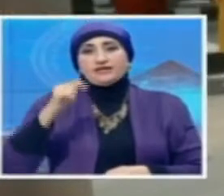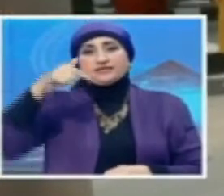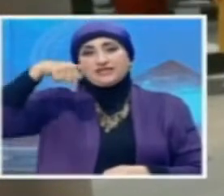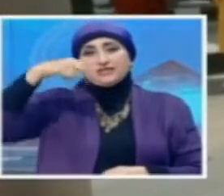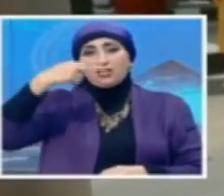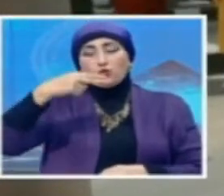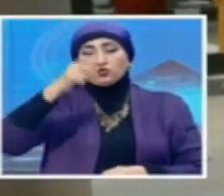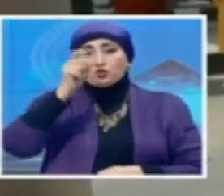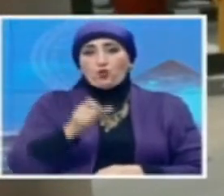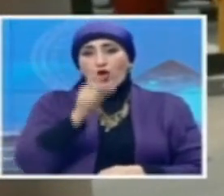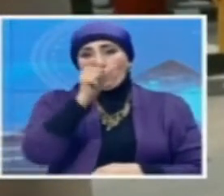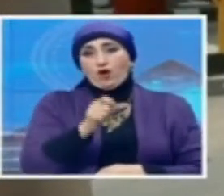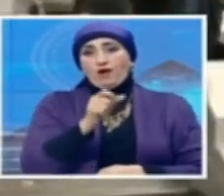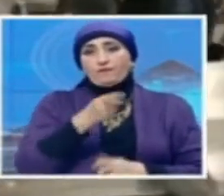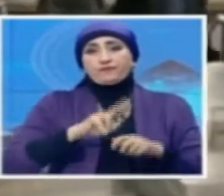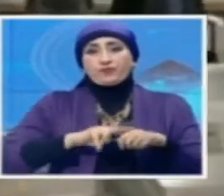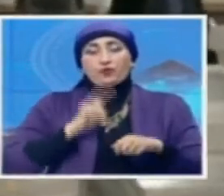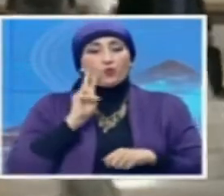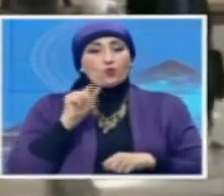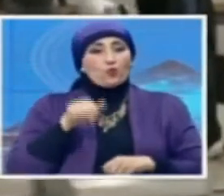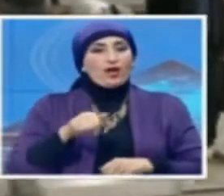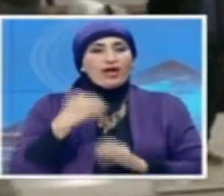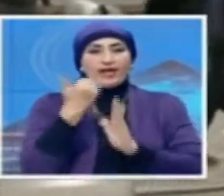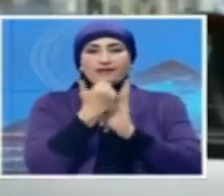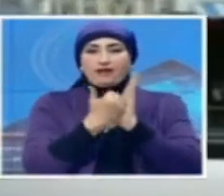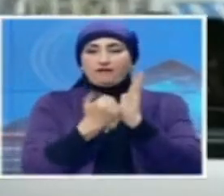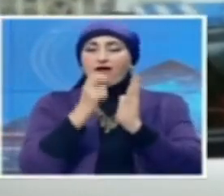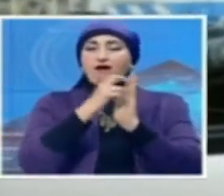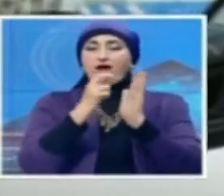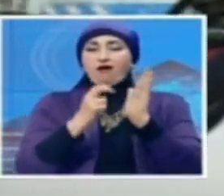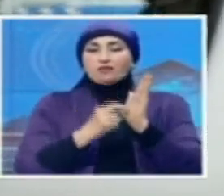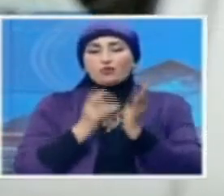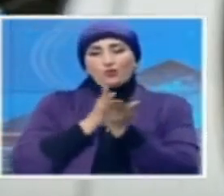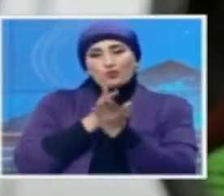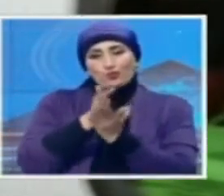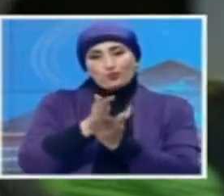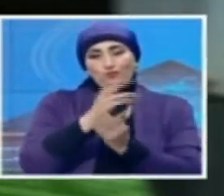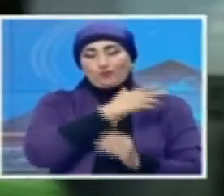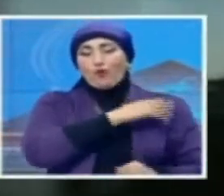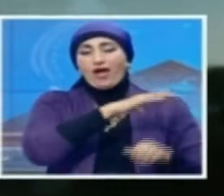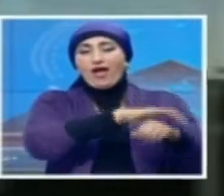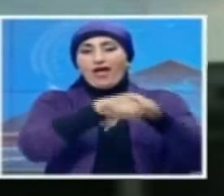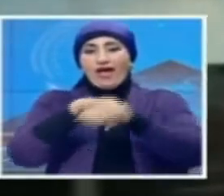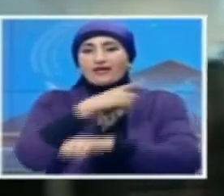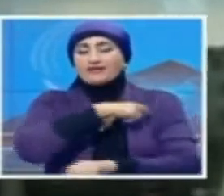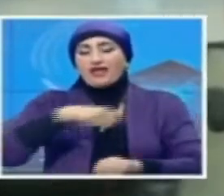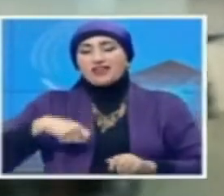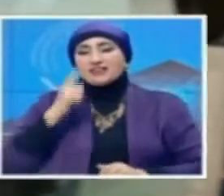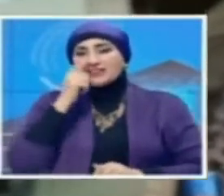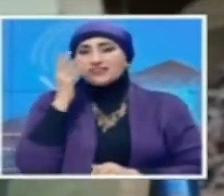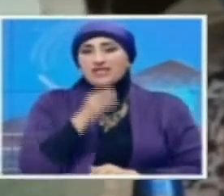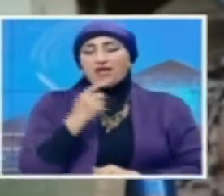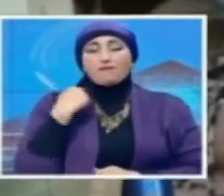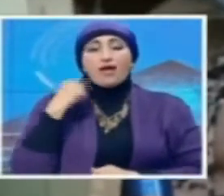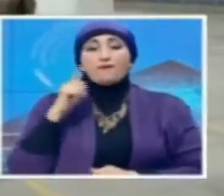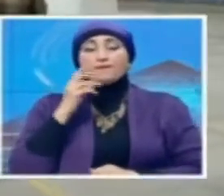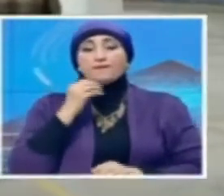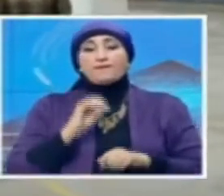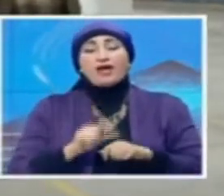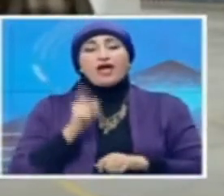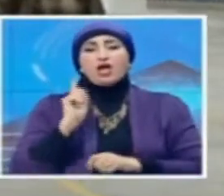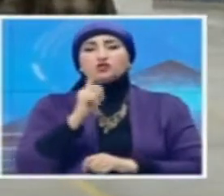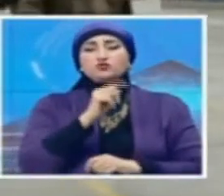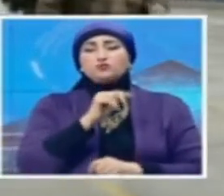93126 شخصا، واتخاذ الإجراءات القانونية والعرض على النيابة العامة حيال 811